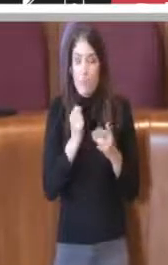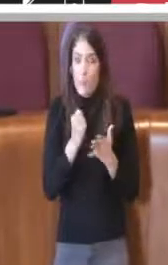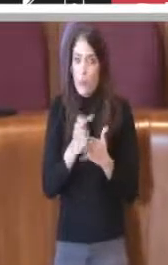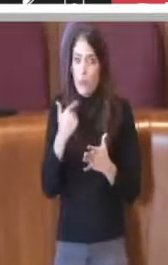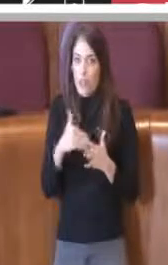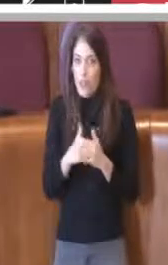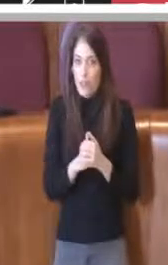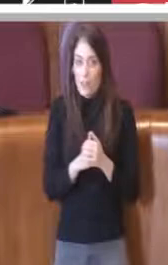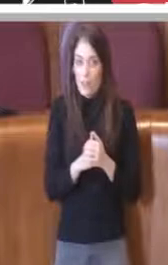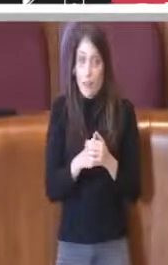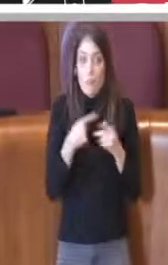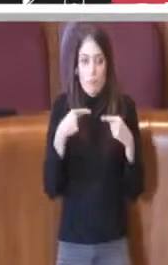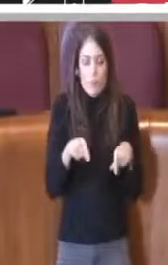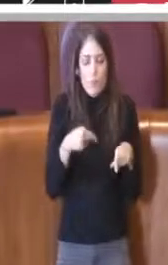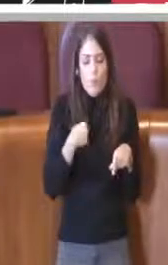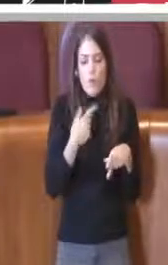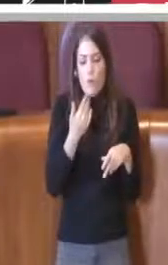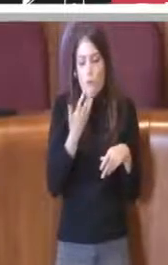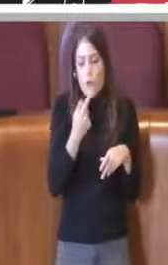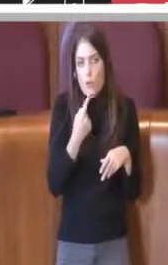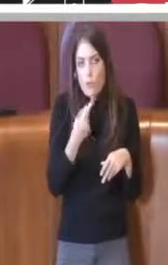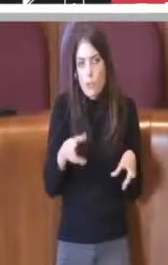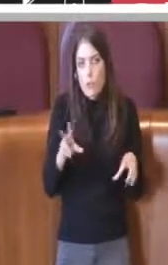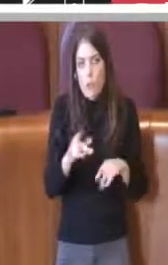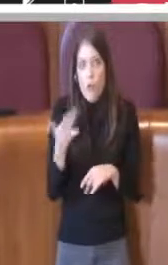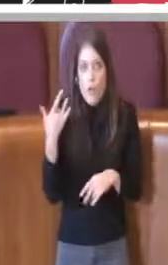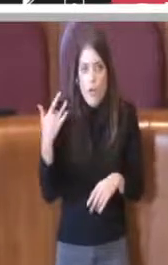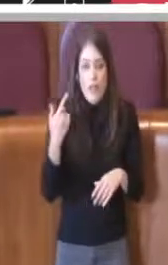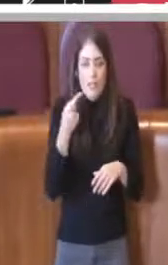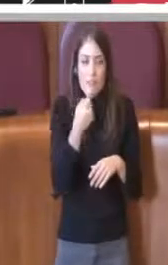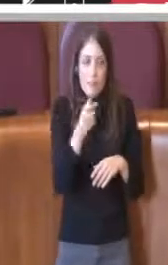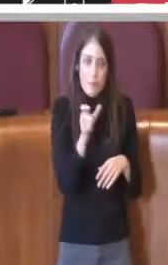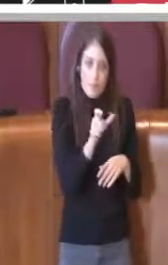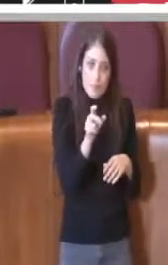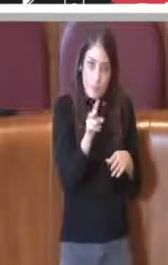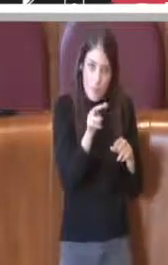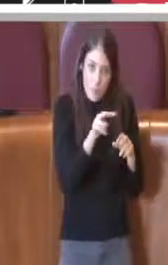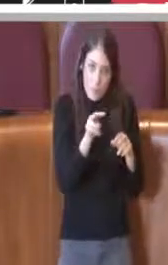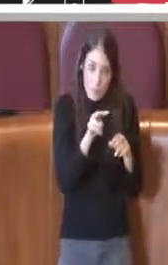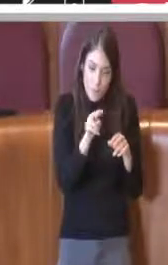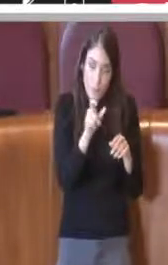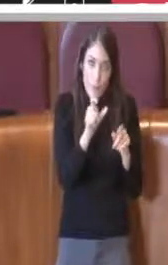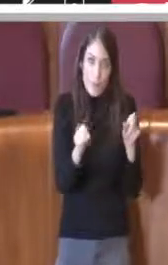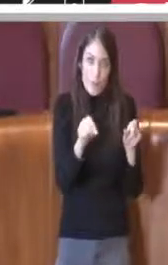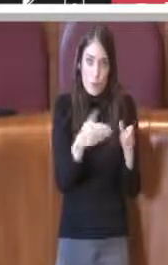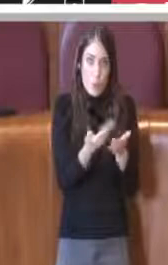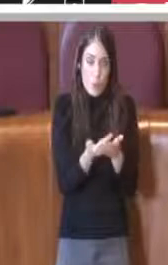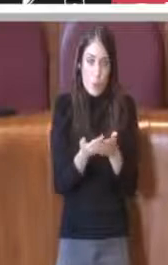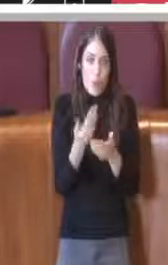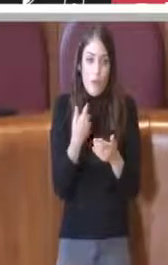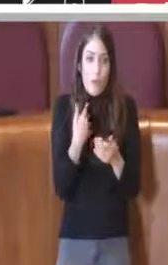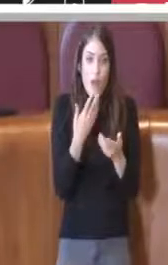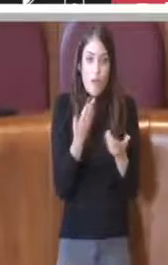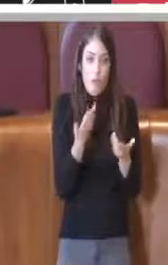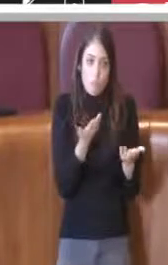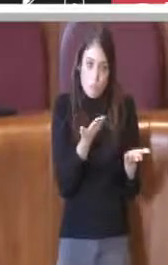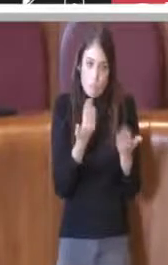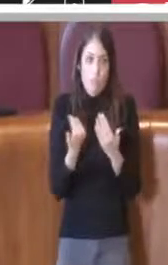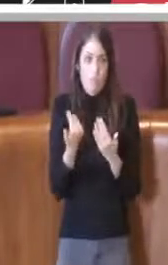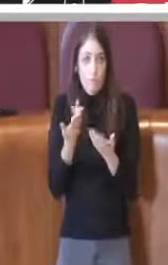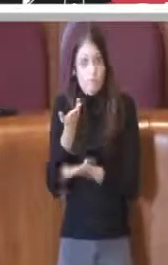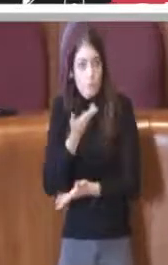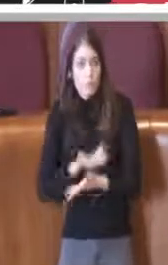nonostante io veramente continuo a ringraziare i proponenti e li invito caldamente a collaborare con questa